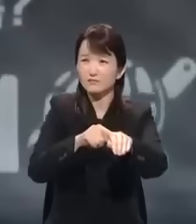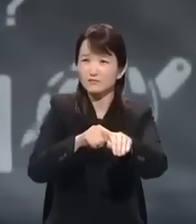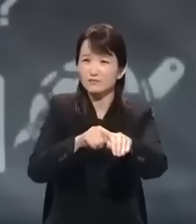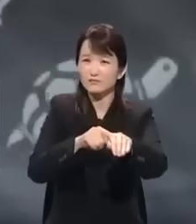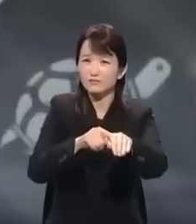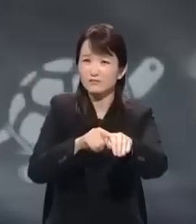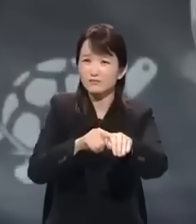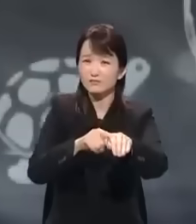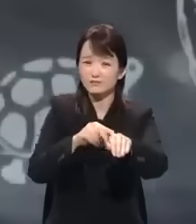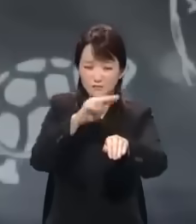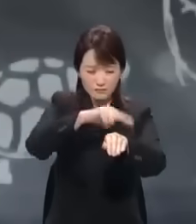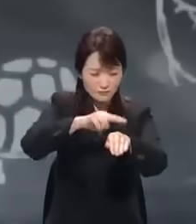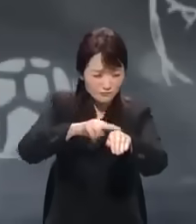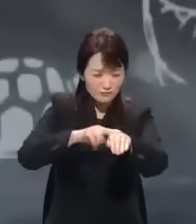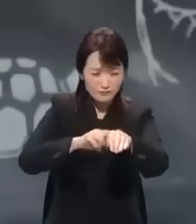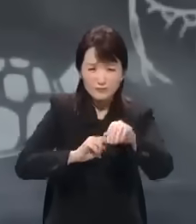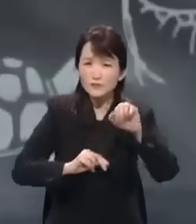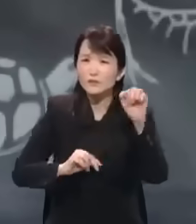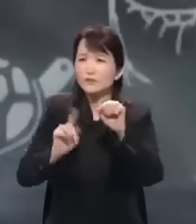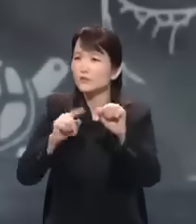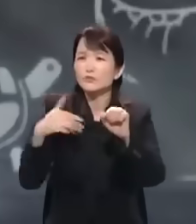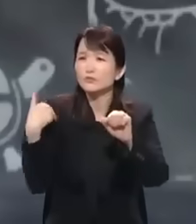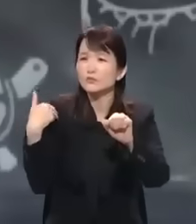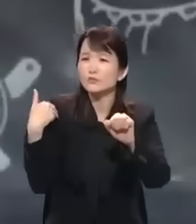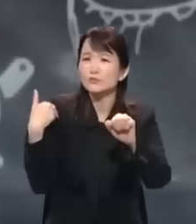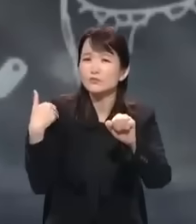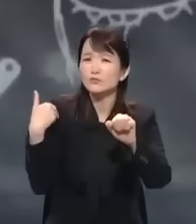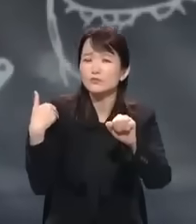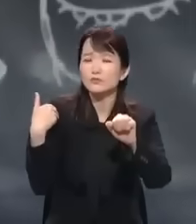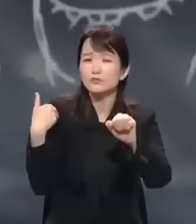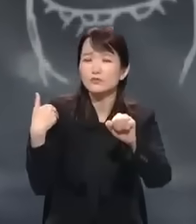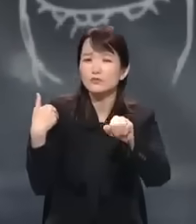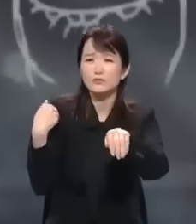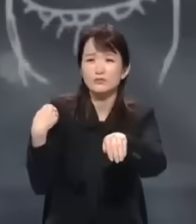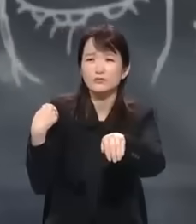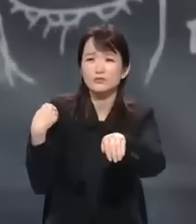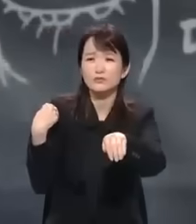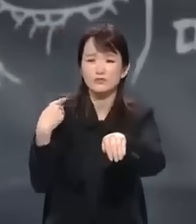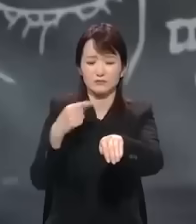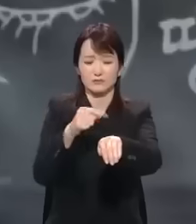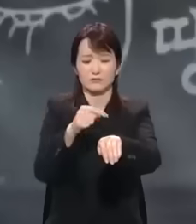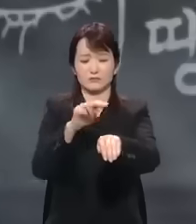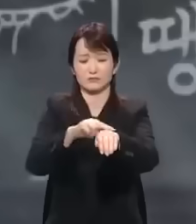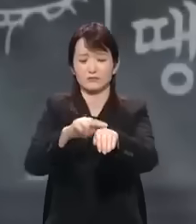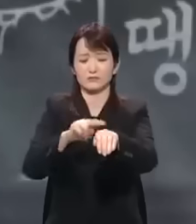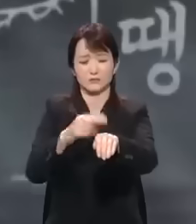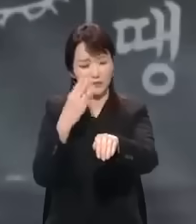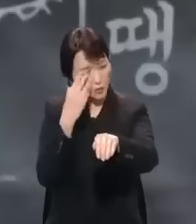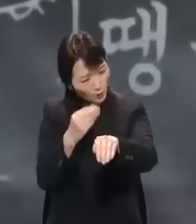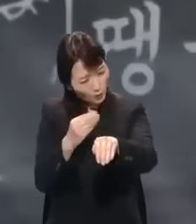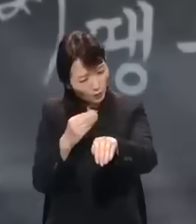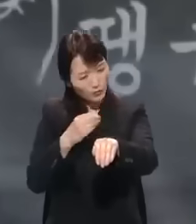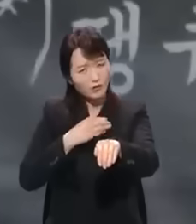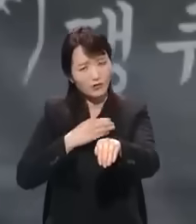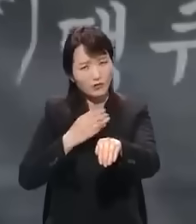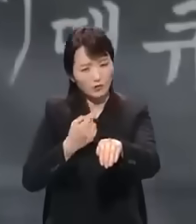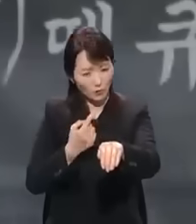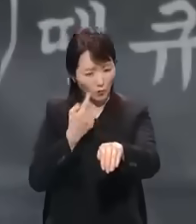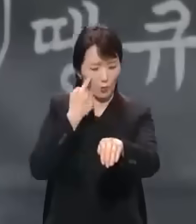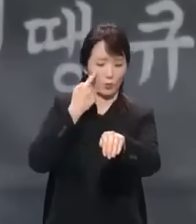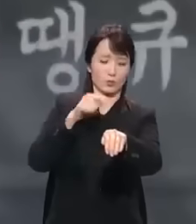어떻게 저 저러고 운전을 할지 싶을 정도로 주니를 가득 저런 스티커가 매웠던 겁니다 눈에 익었을 거 아니에요 커뮤니티 저기